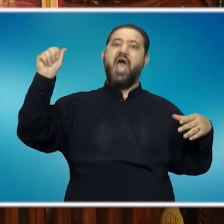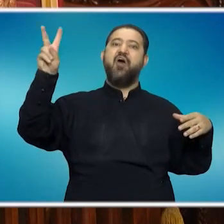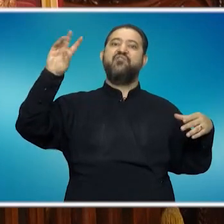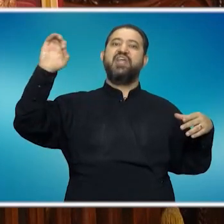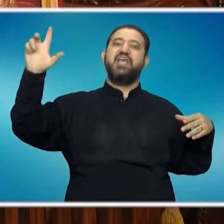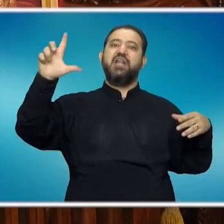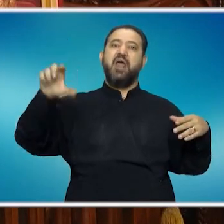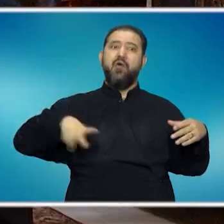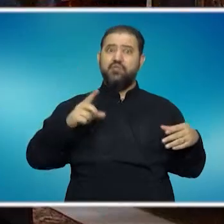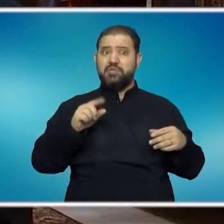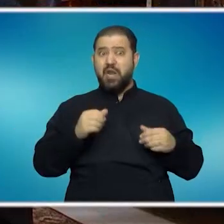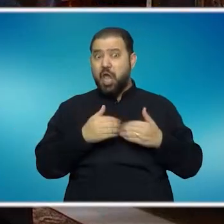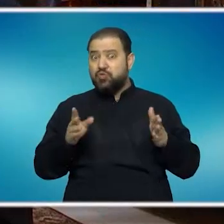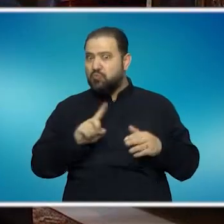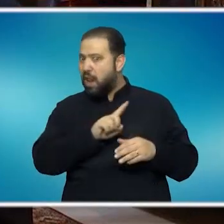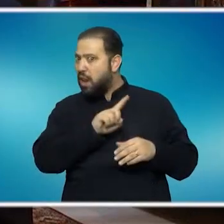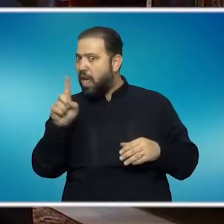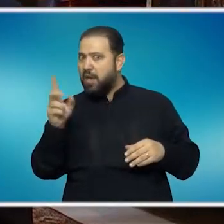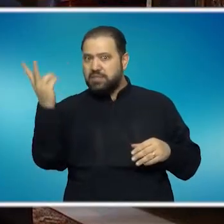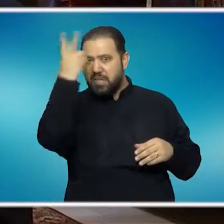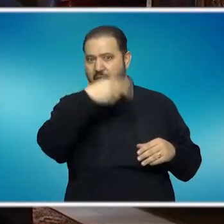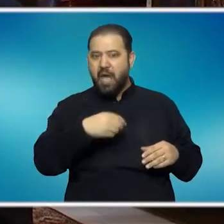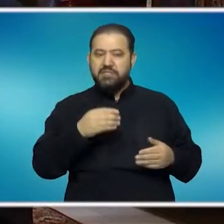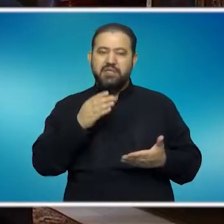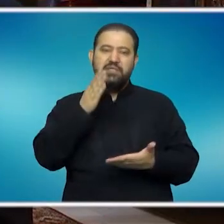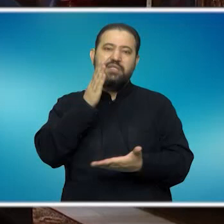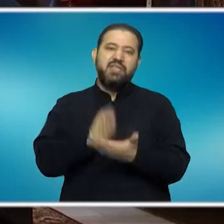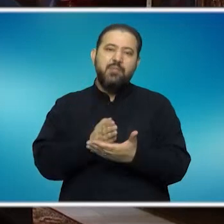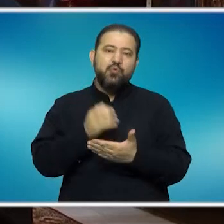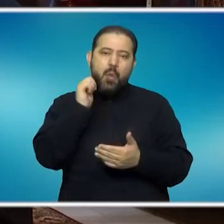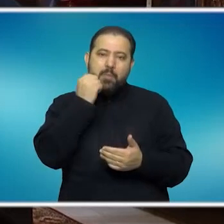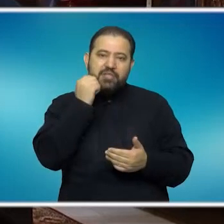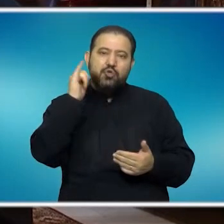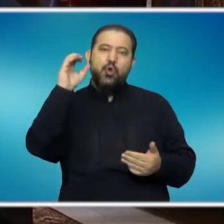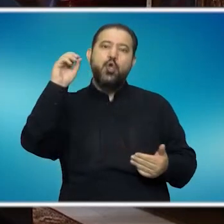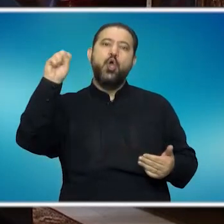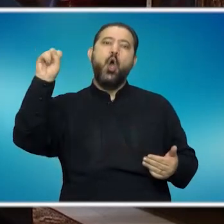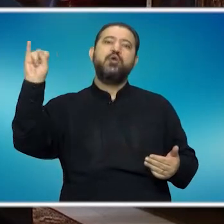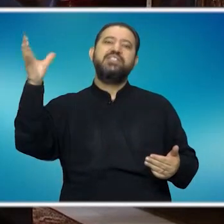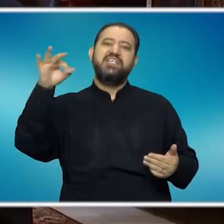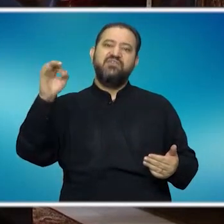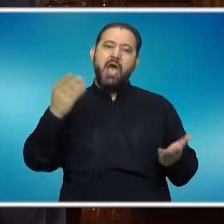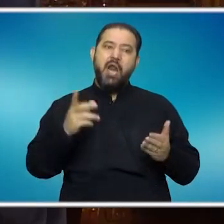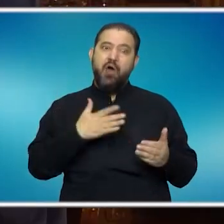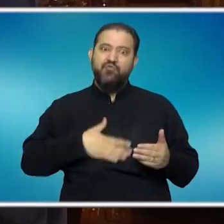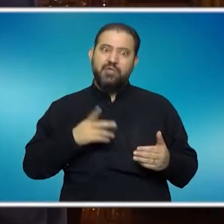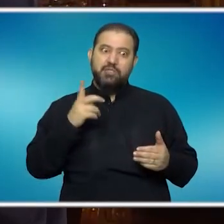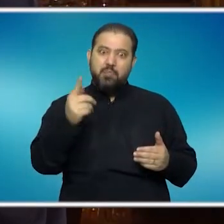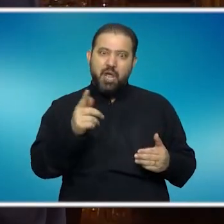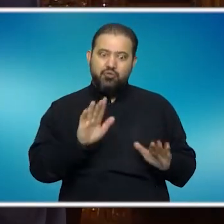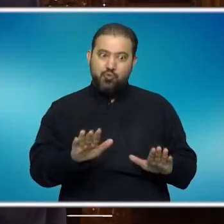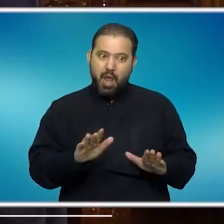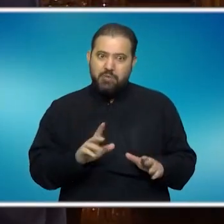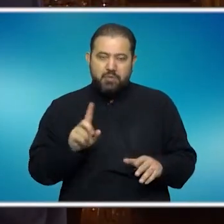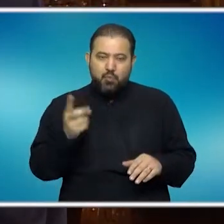fost neînțeleasă de bătrânul Iosif, care inițial a vrut să o lase nascuns, să o părăsească. Da, deși și el